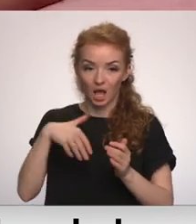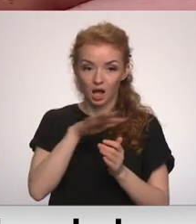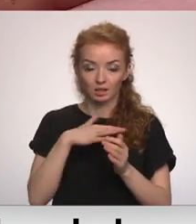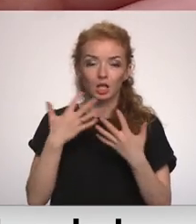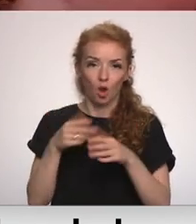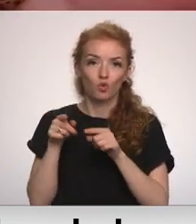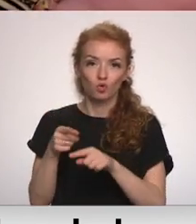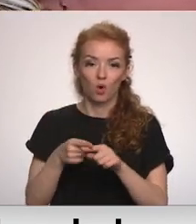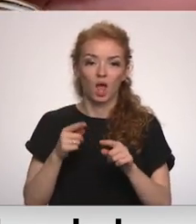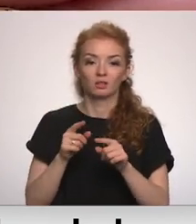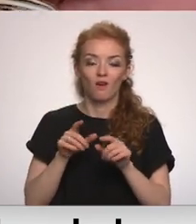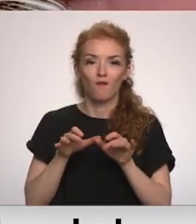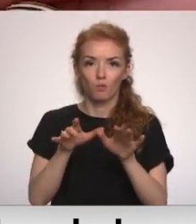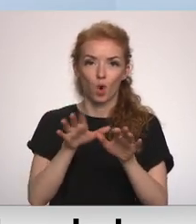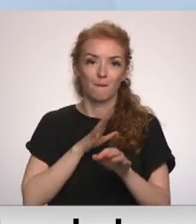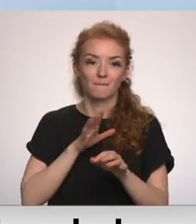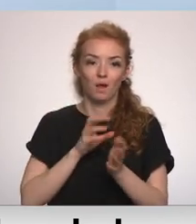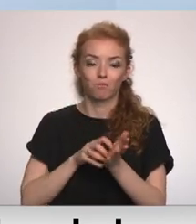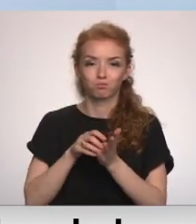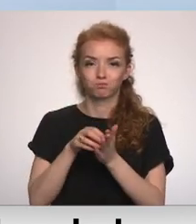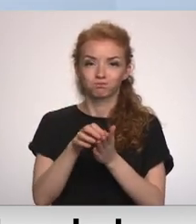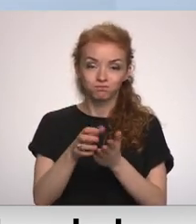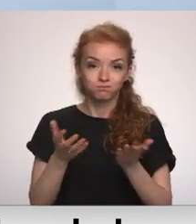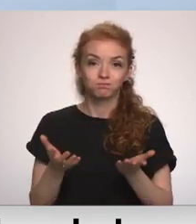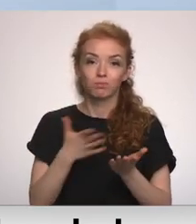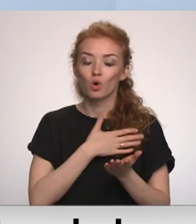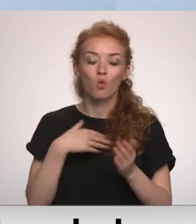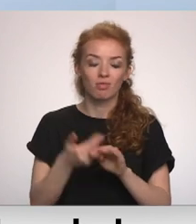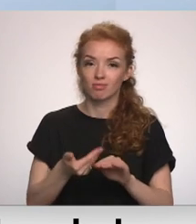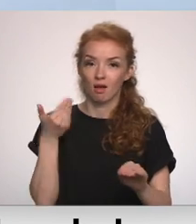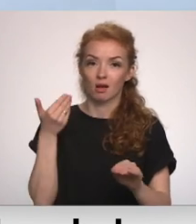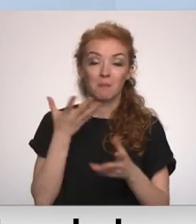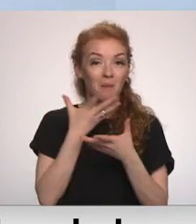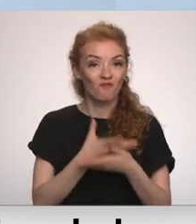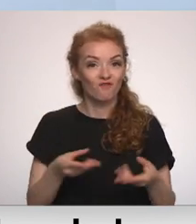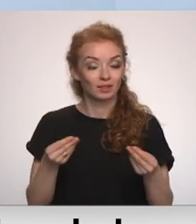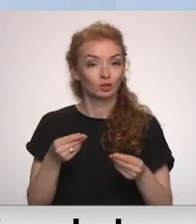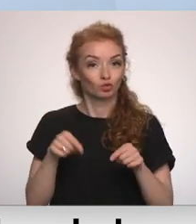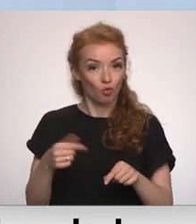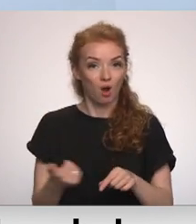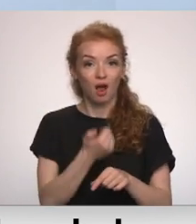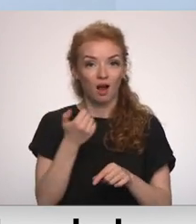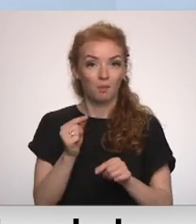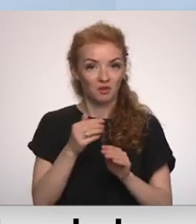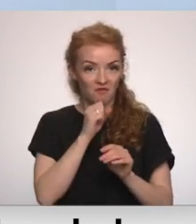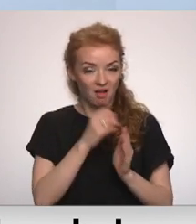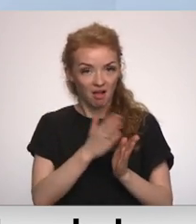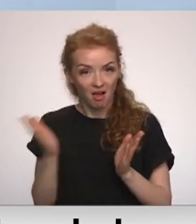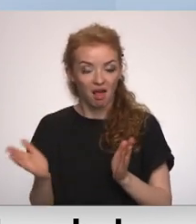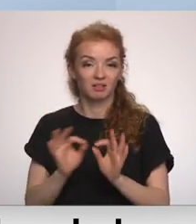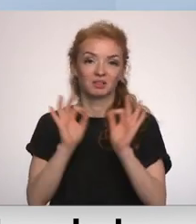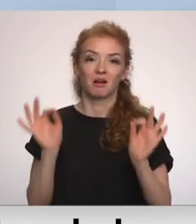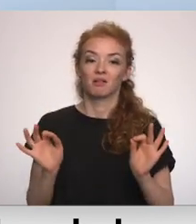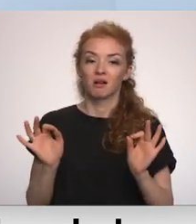tad jau vaboles jau staigāja, tā kā nu, ļoti agri. Kaut gan pavasaris tomēr šogad ir nu, vēlāks. Un,